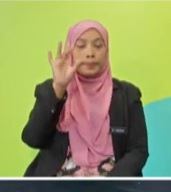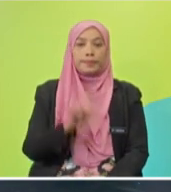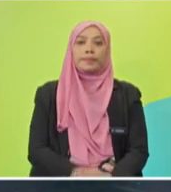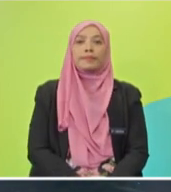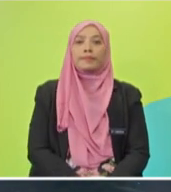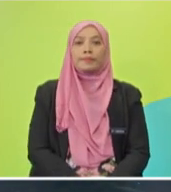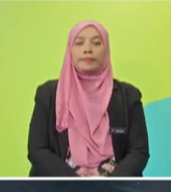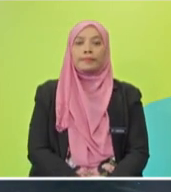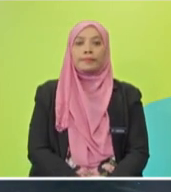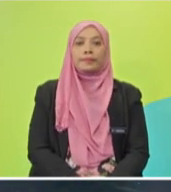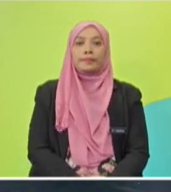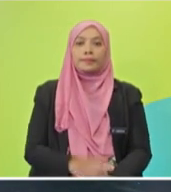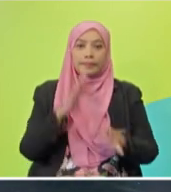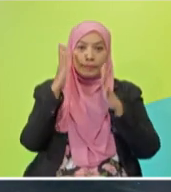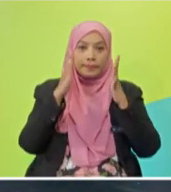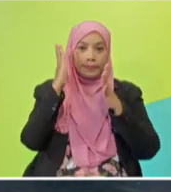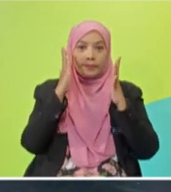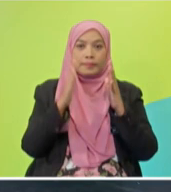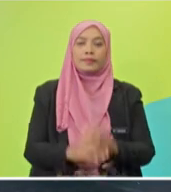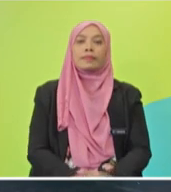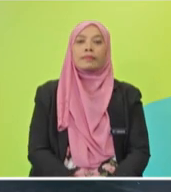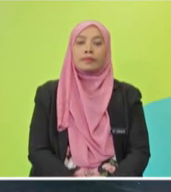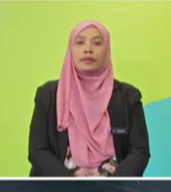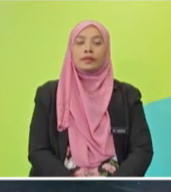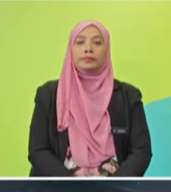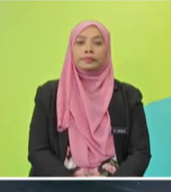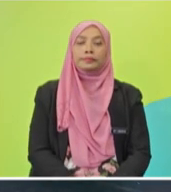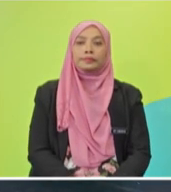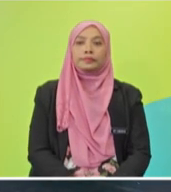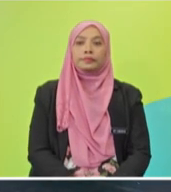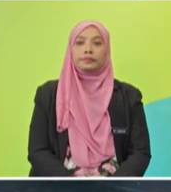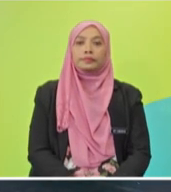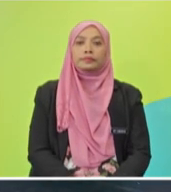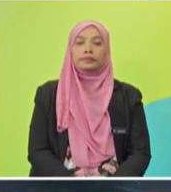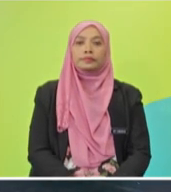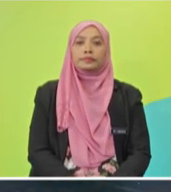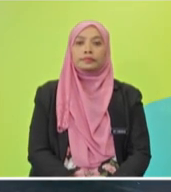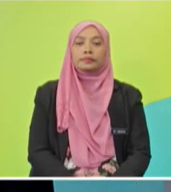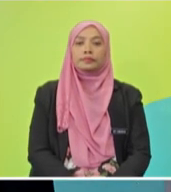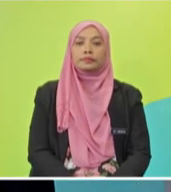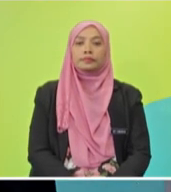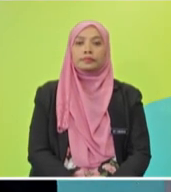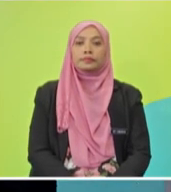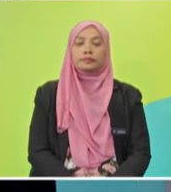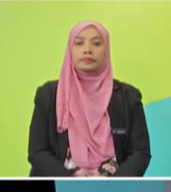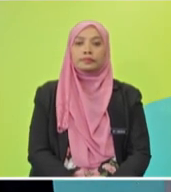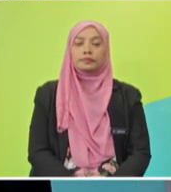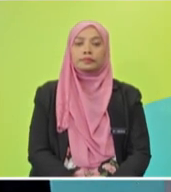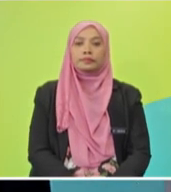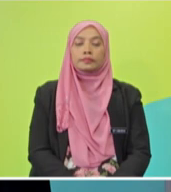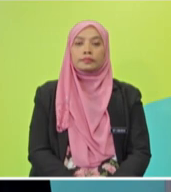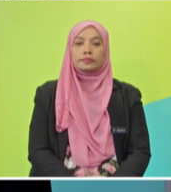Tahniah. Kita sempat lagi pergi next jawapan untuk jom cuba yang ketiga. Yeah. Okey, kita ada 2 orang lagi kan?